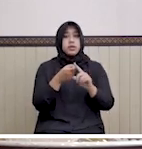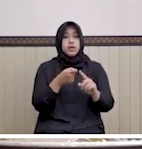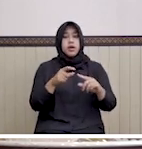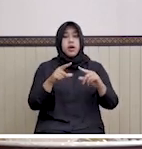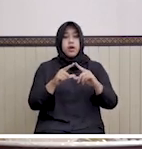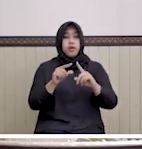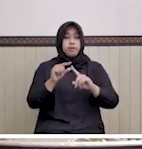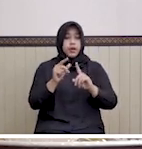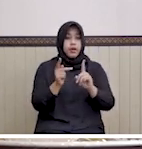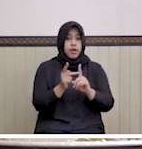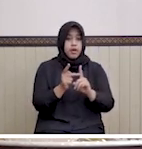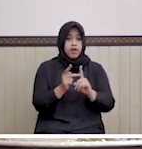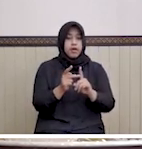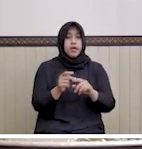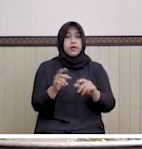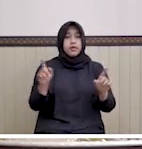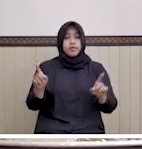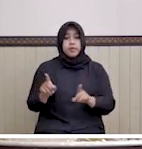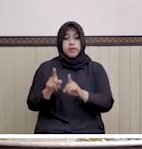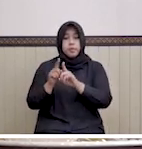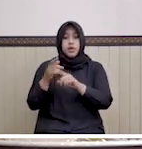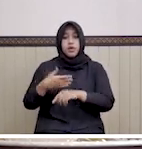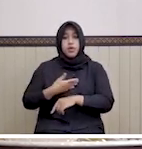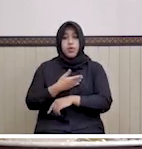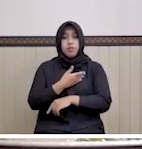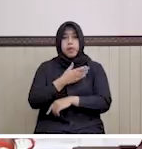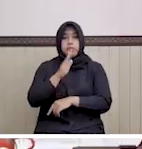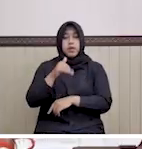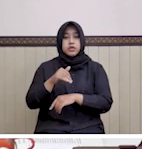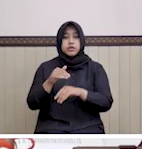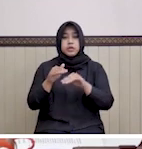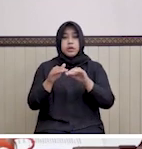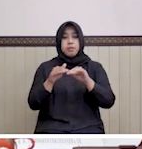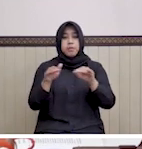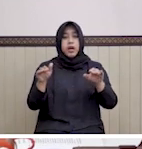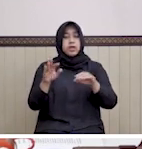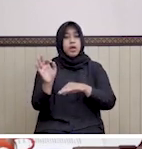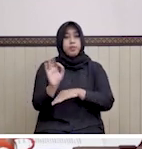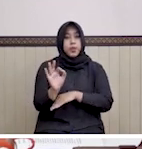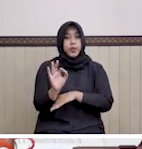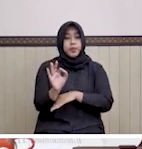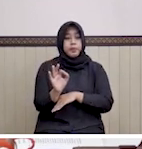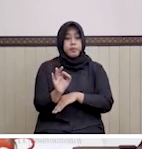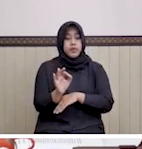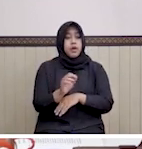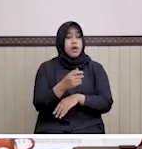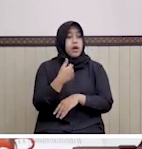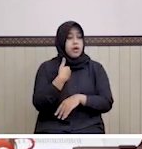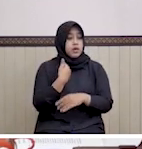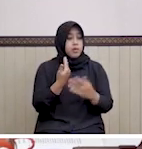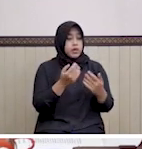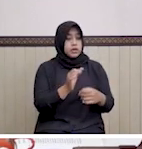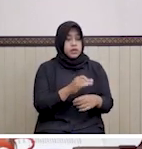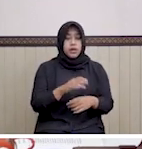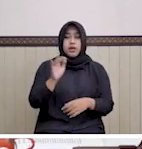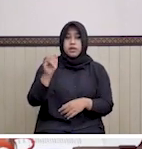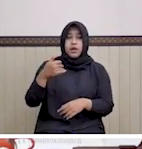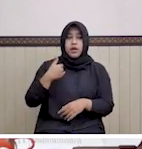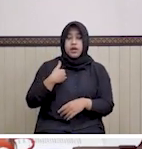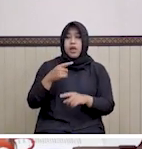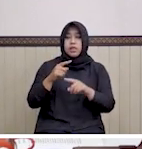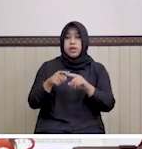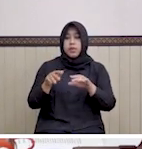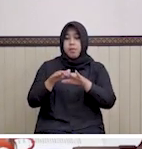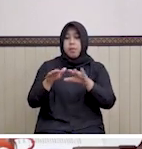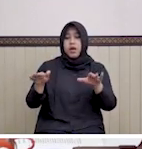aparat penegak hukum dan pendamping korban masih belum merata itu kok dikatakan ada nggak yo ada tapi belum merata